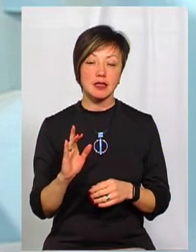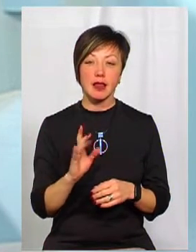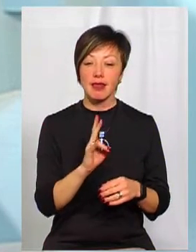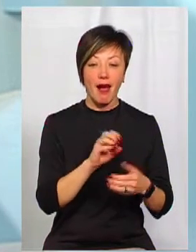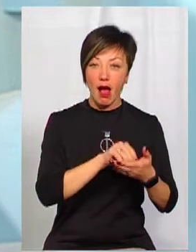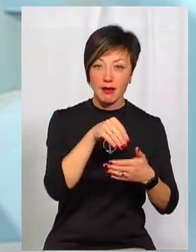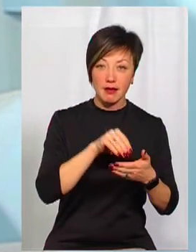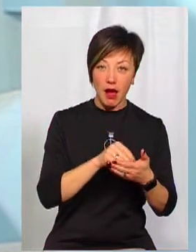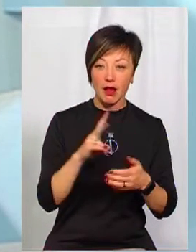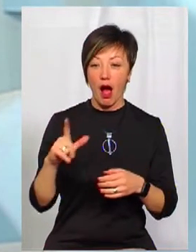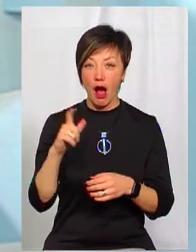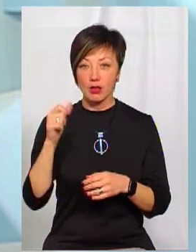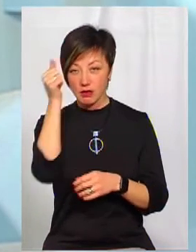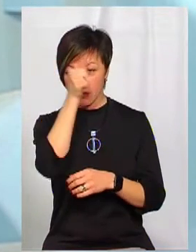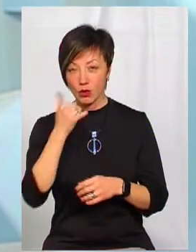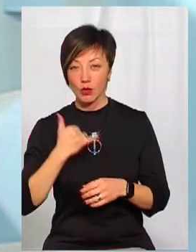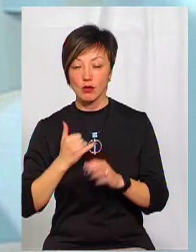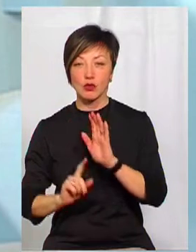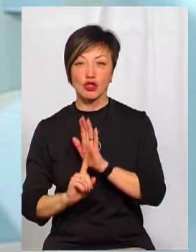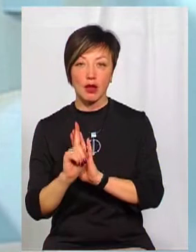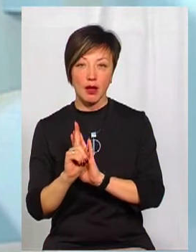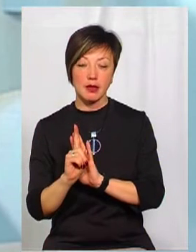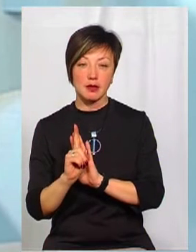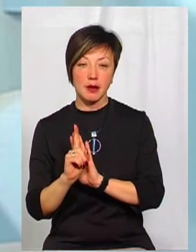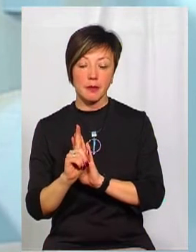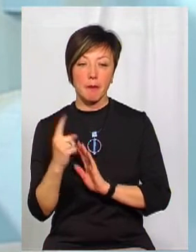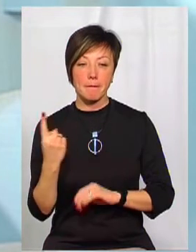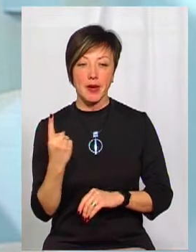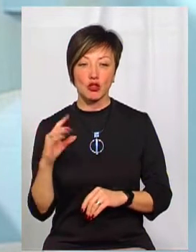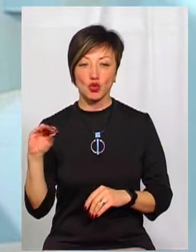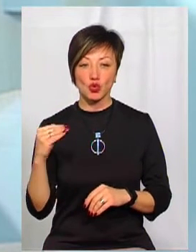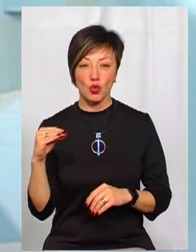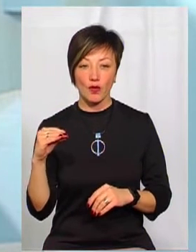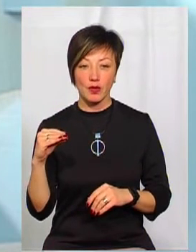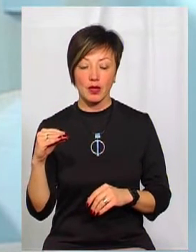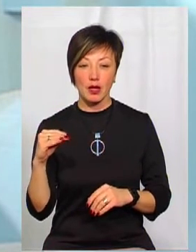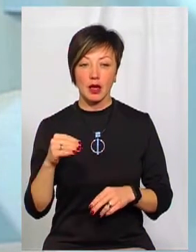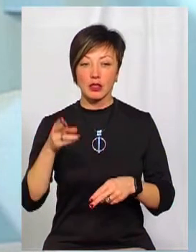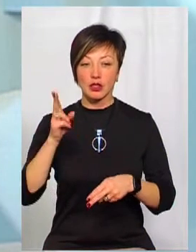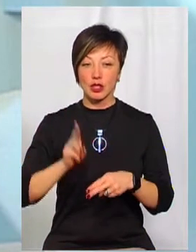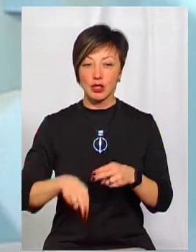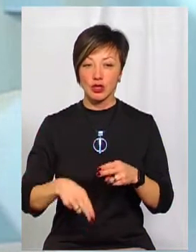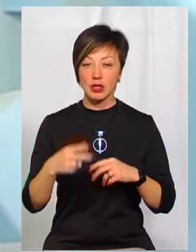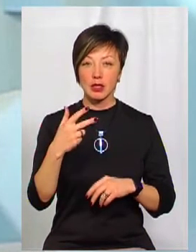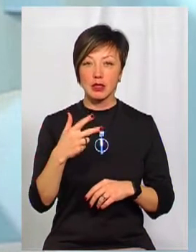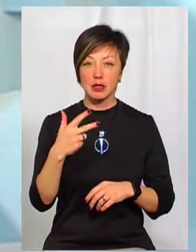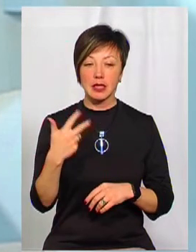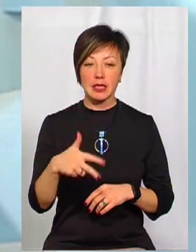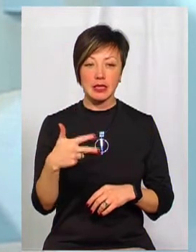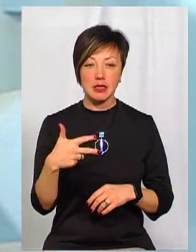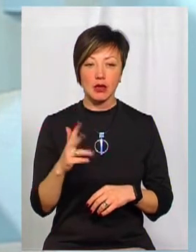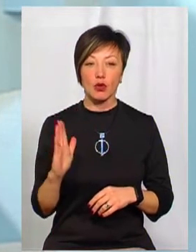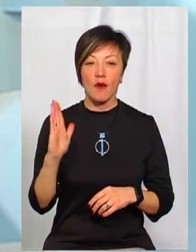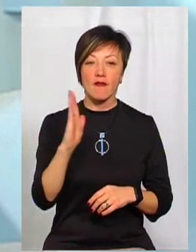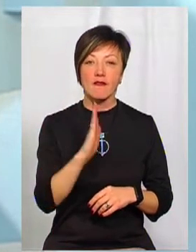газового року. Газовий рік в нас починається з 1 жовтня і закінчується